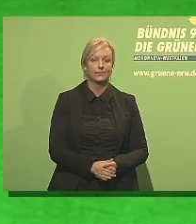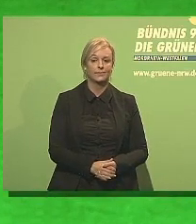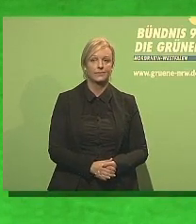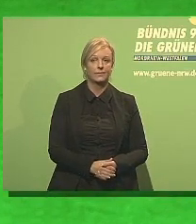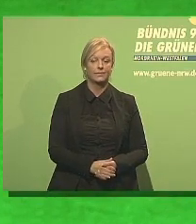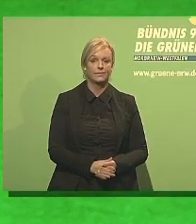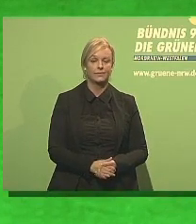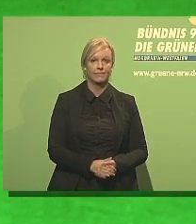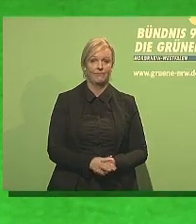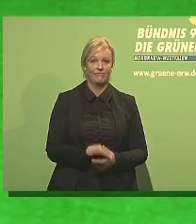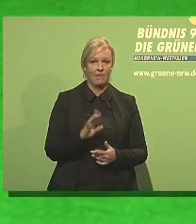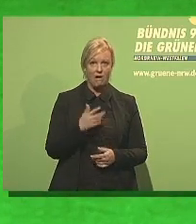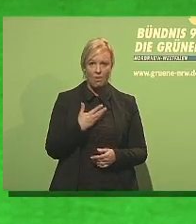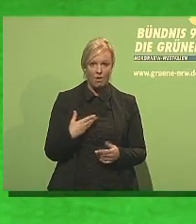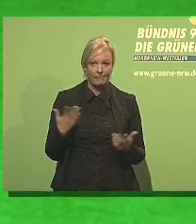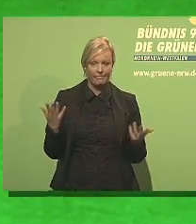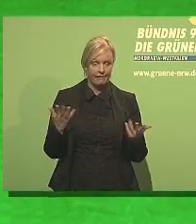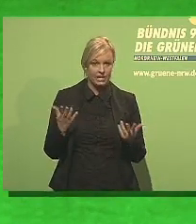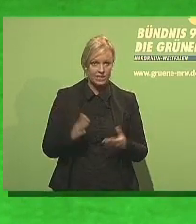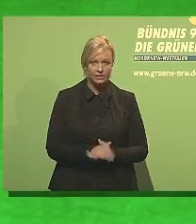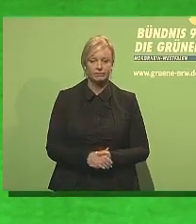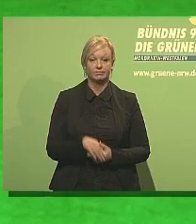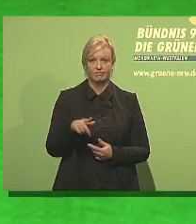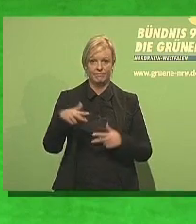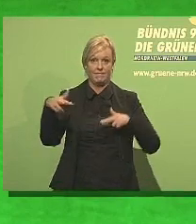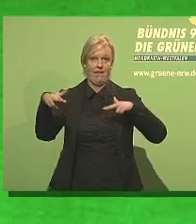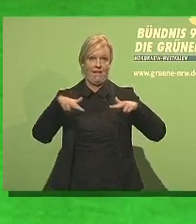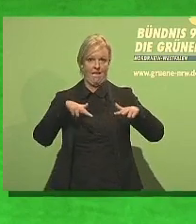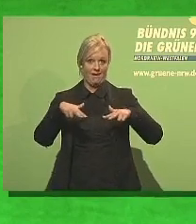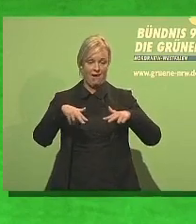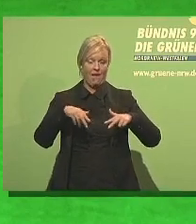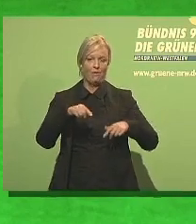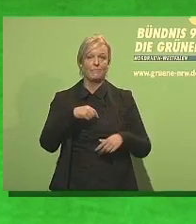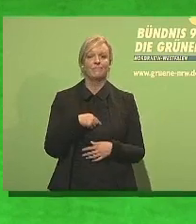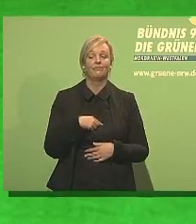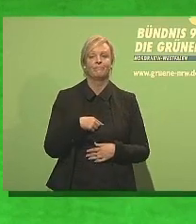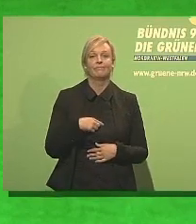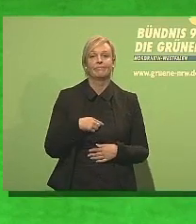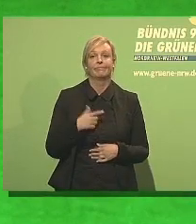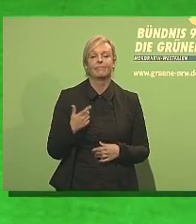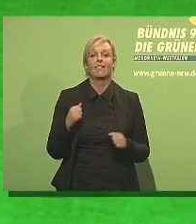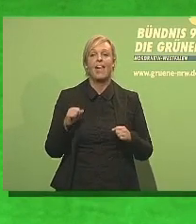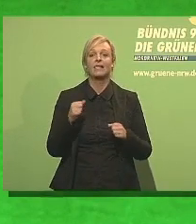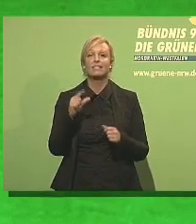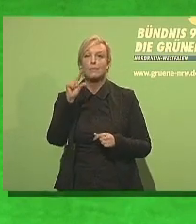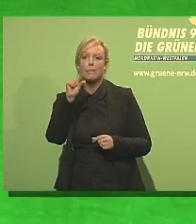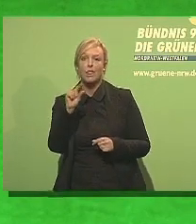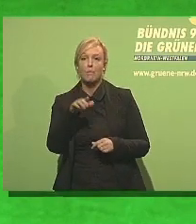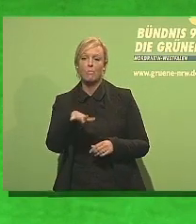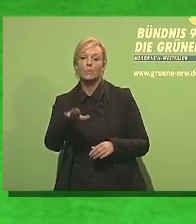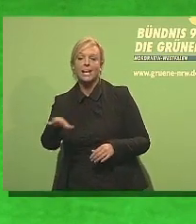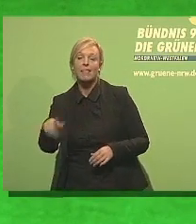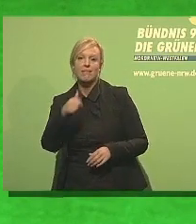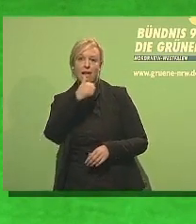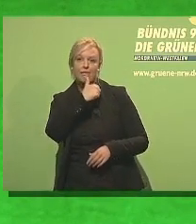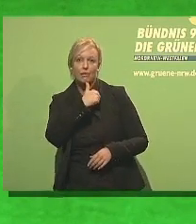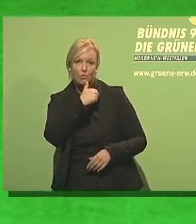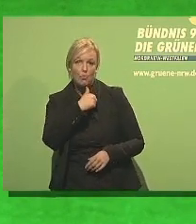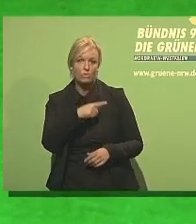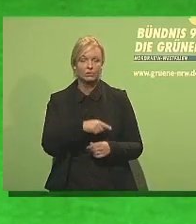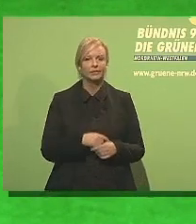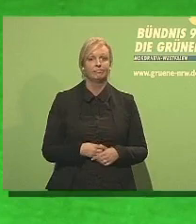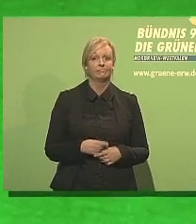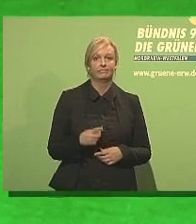Am erbärmlichsten aber präsentierte sich diese Regierung, als es um das Existenzminimum der Kinder und Jugendlichen ging. Eine Erhöhung